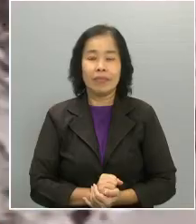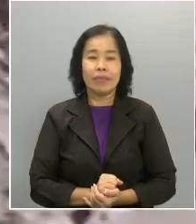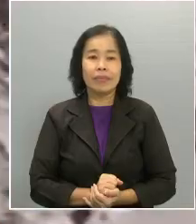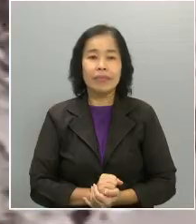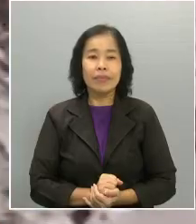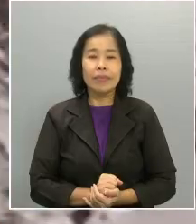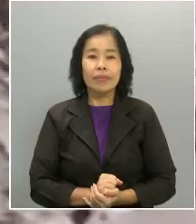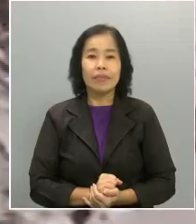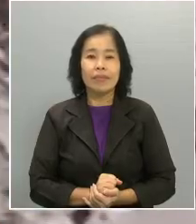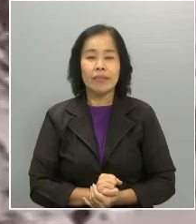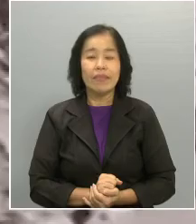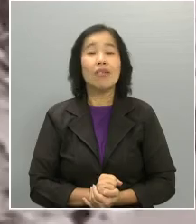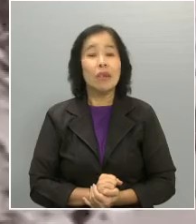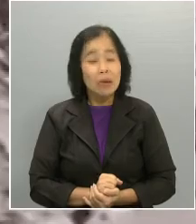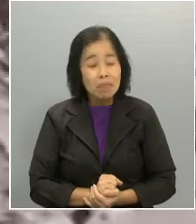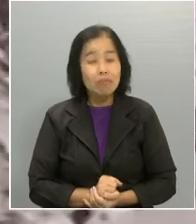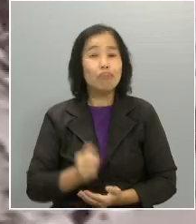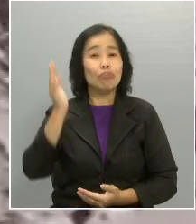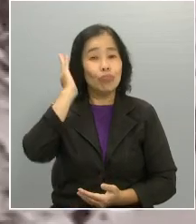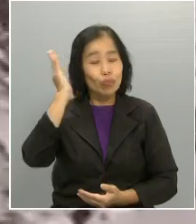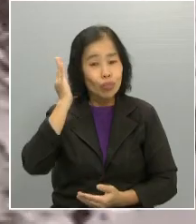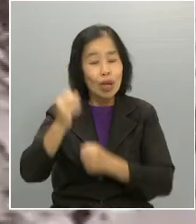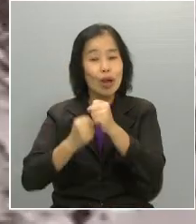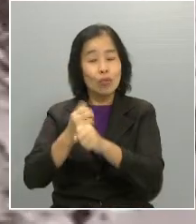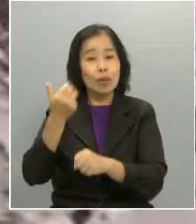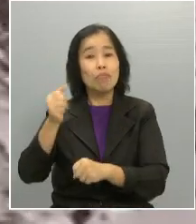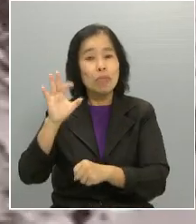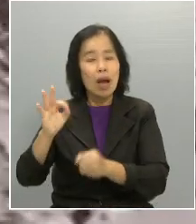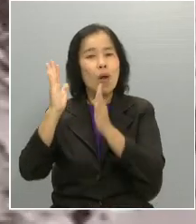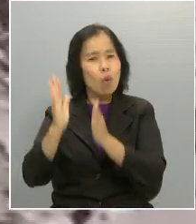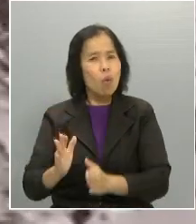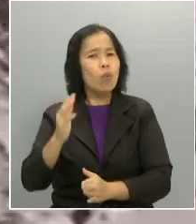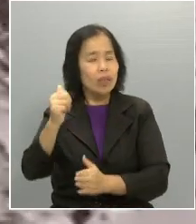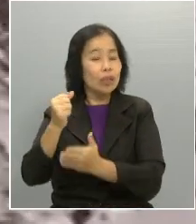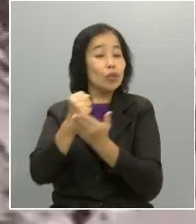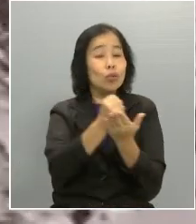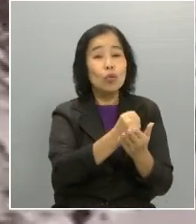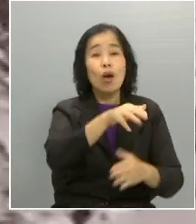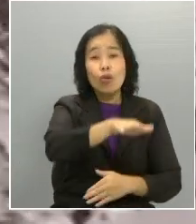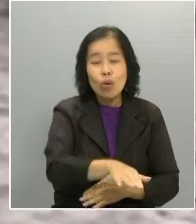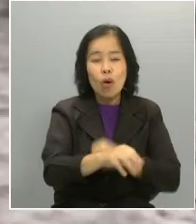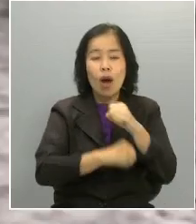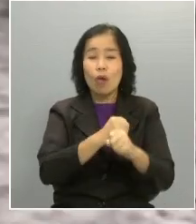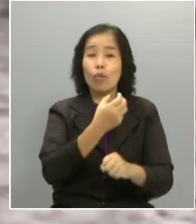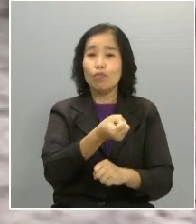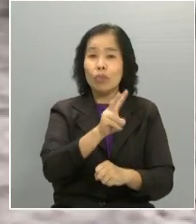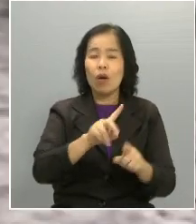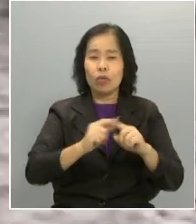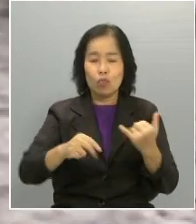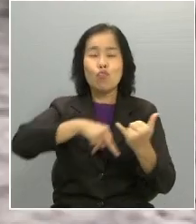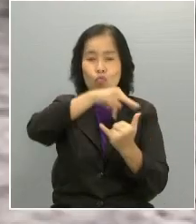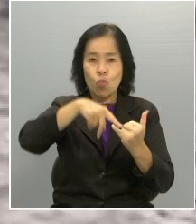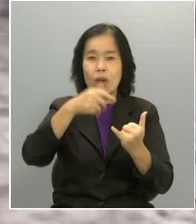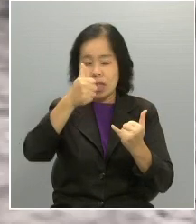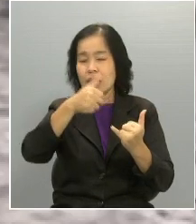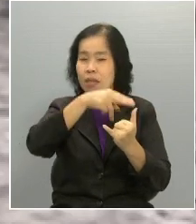โอ้โหน้องบาสพลเมืองดีและน้องโซดาที่ถูกไฟดูดตอนนี้ทั้ง2คนเนี่ยอาการปลอดภัยแล้วแต่ยังต้องรักษาตัวในโรงพยาบาล